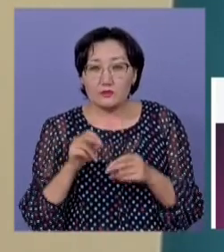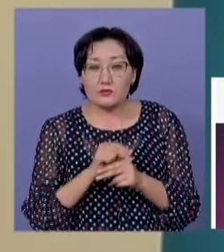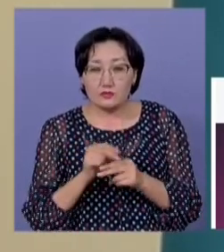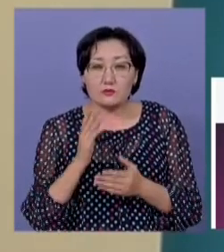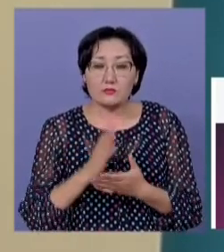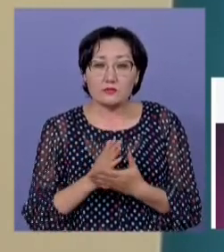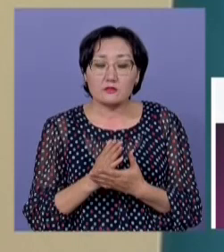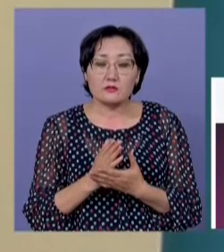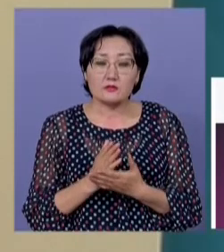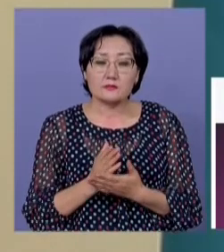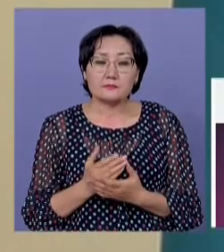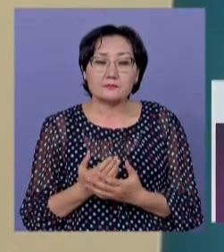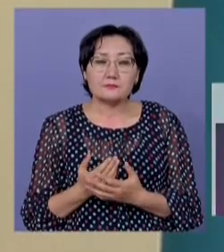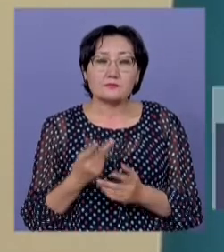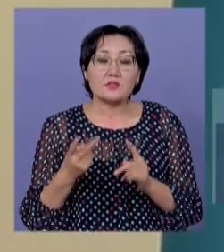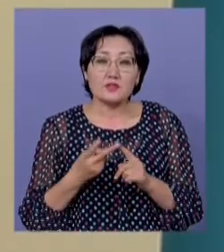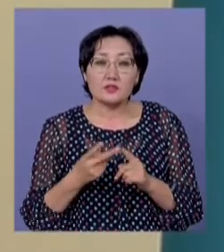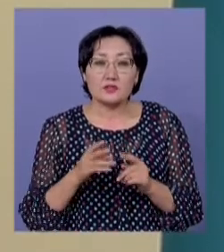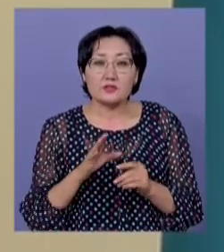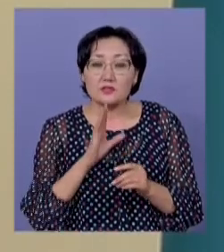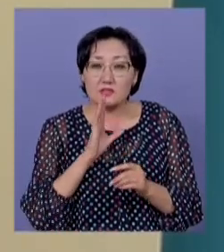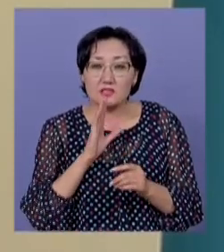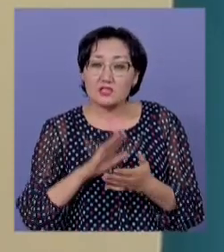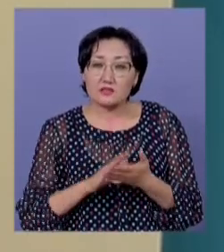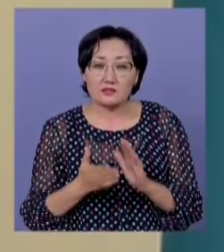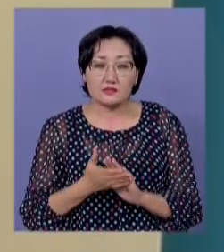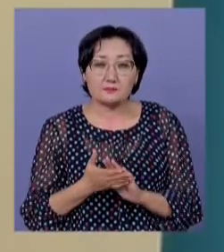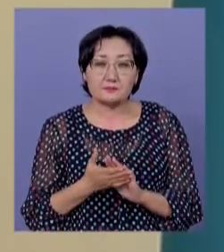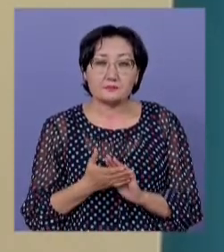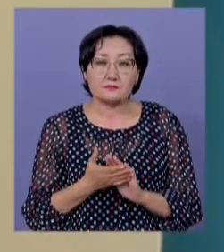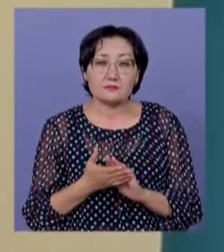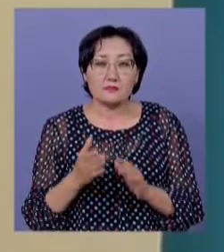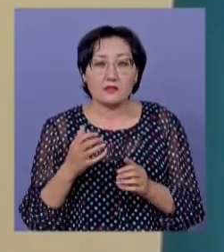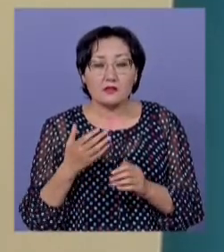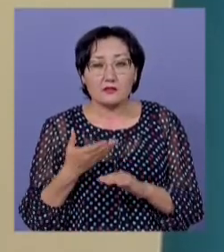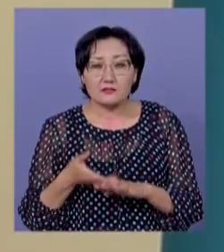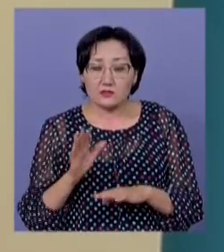жатыр. Екінші қыздың жағдайы ауырлау,